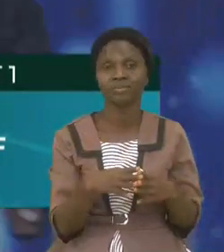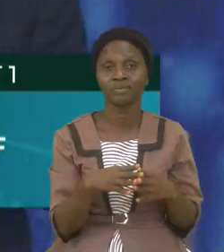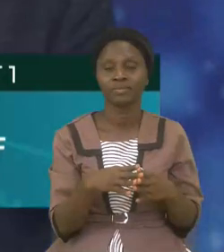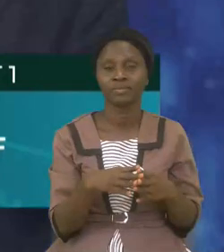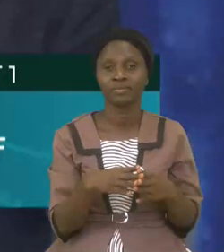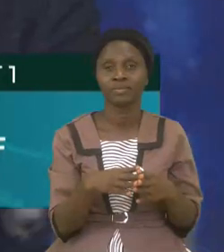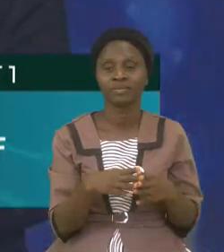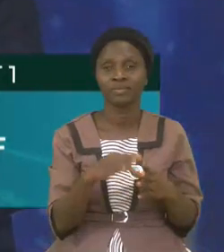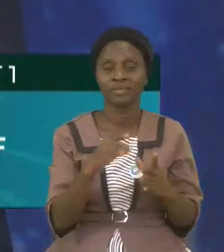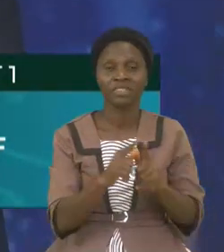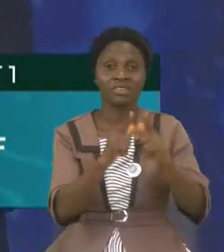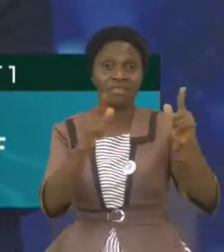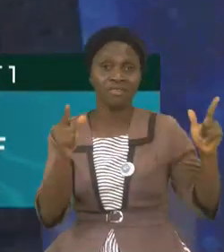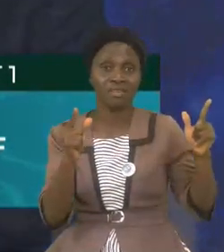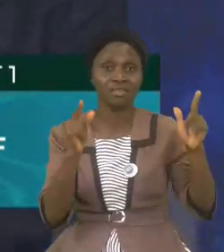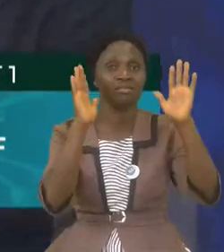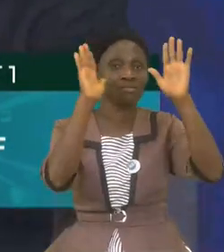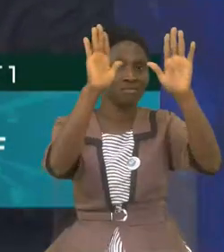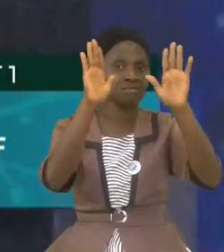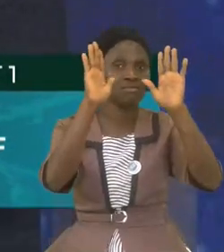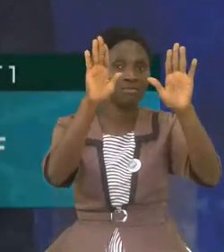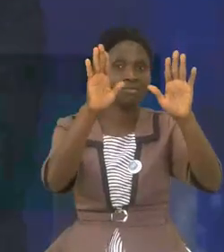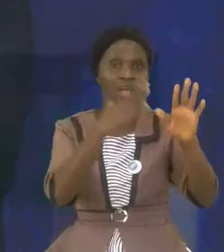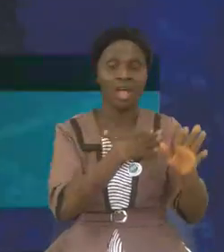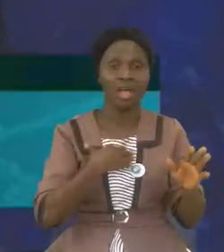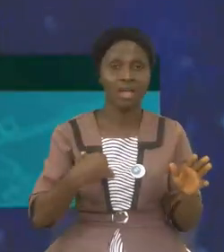le monde. Voyons la première session ici.